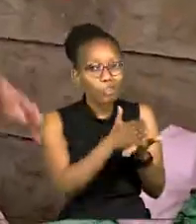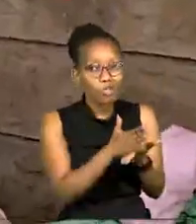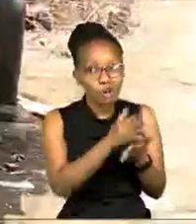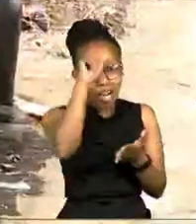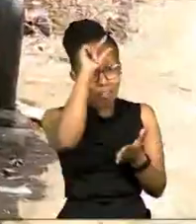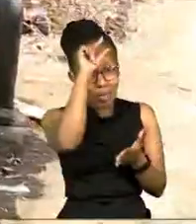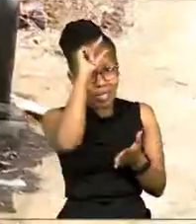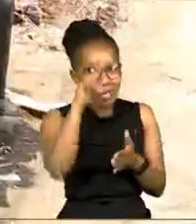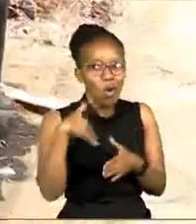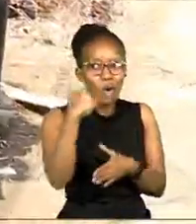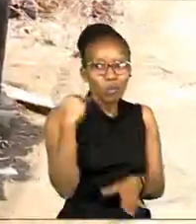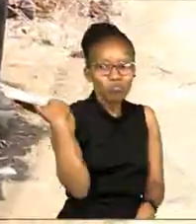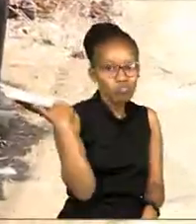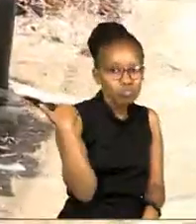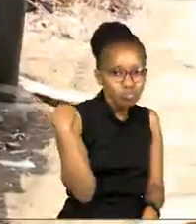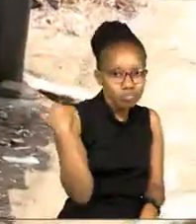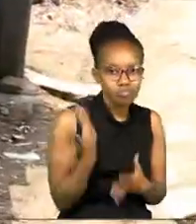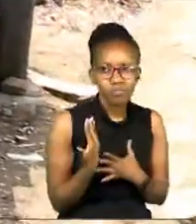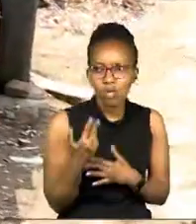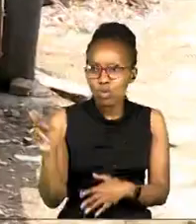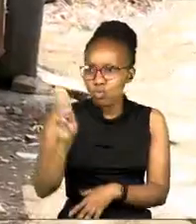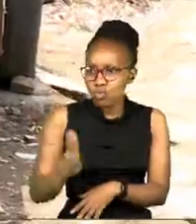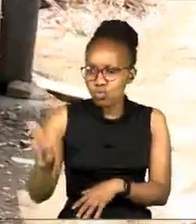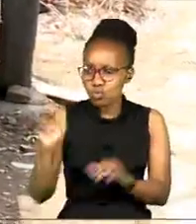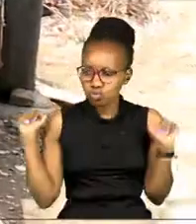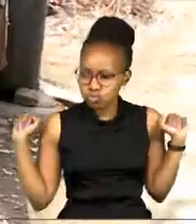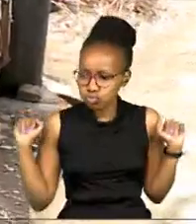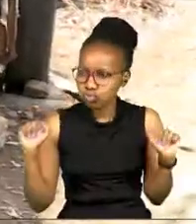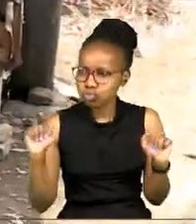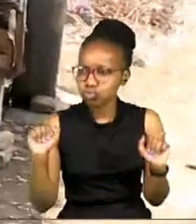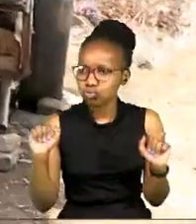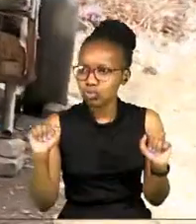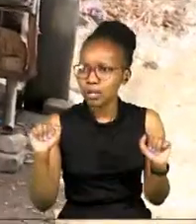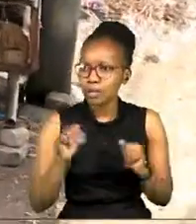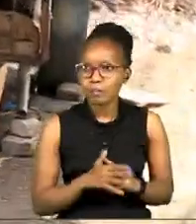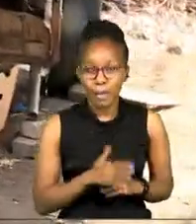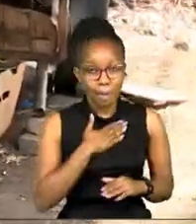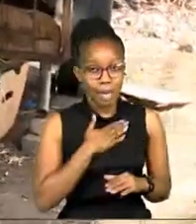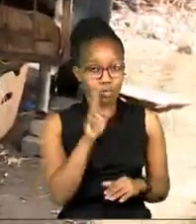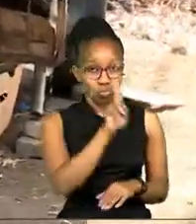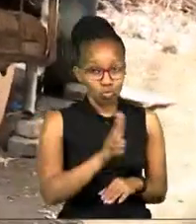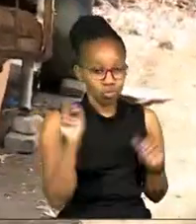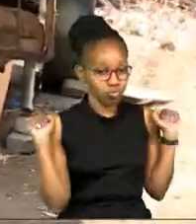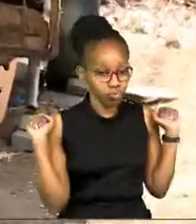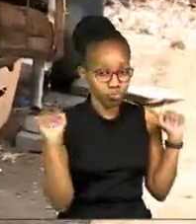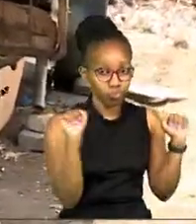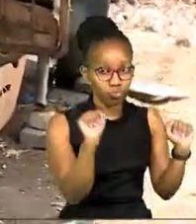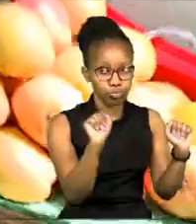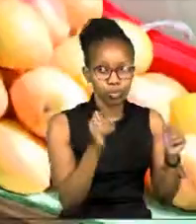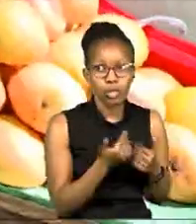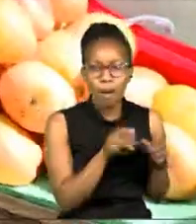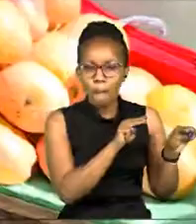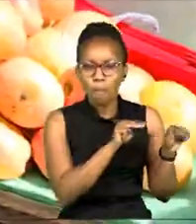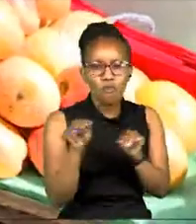kusubuana mingi. Na kama hii yako na unatumia mkokoteni. Hii yangu ya kutumia mkokoteni.